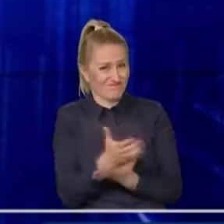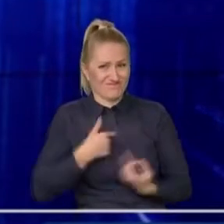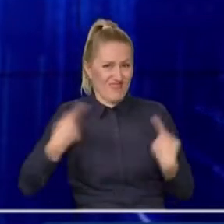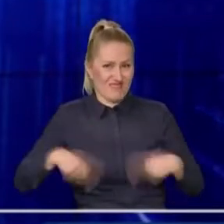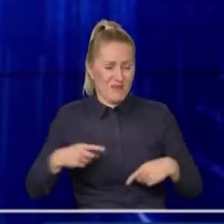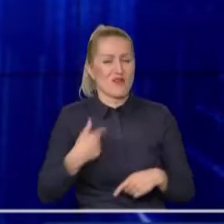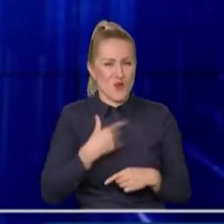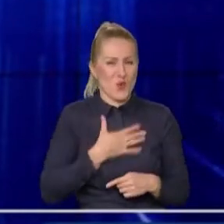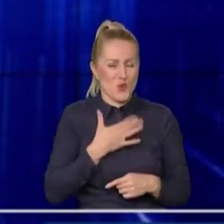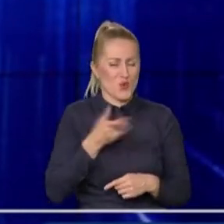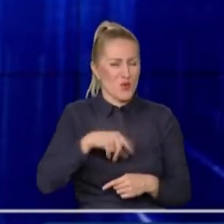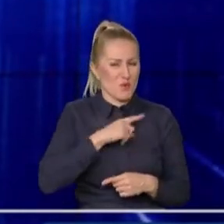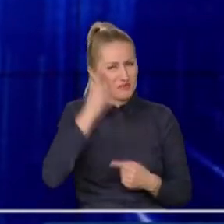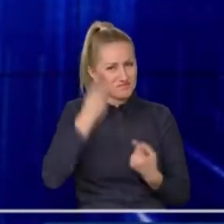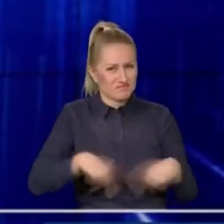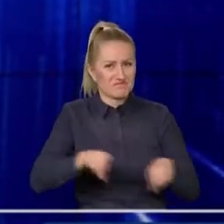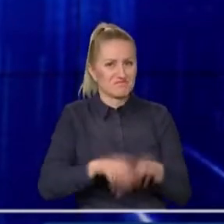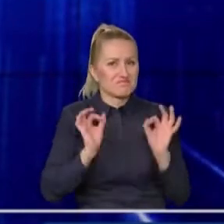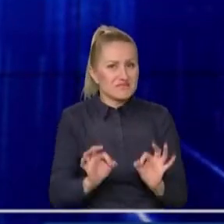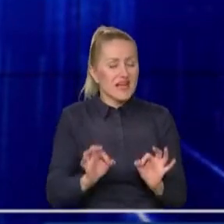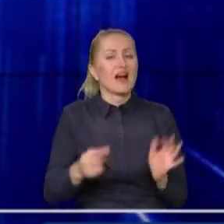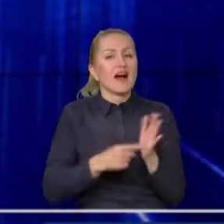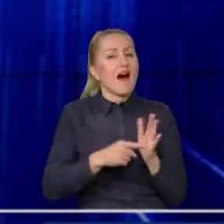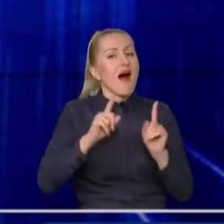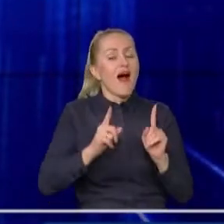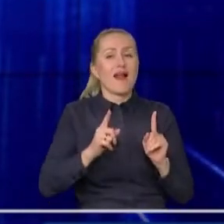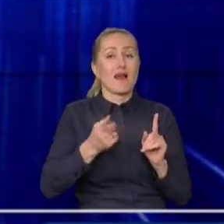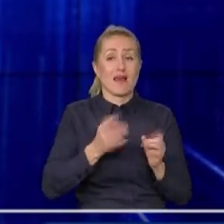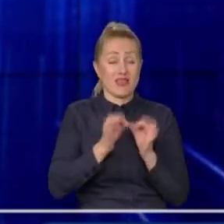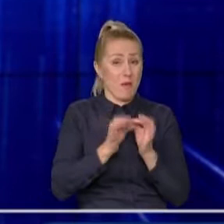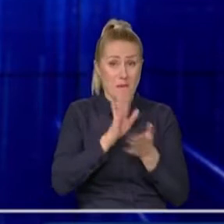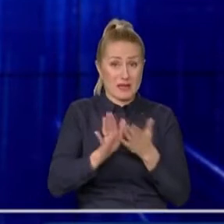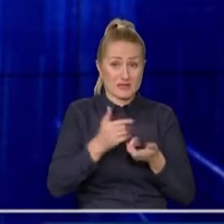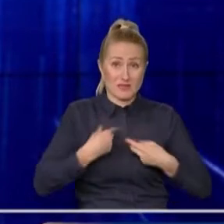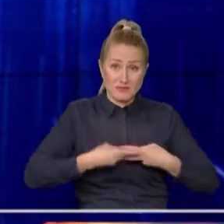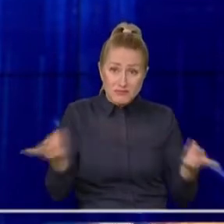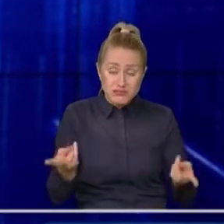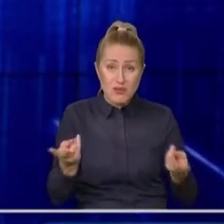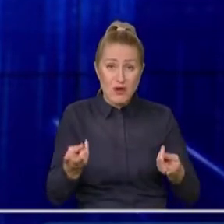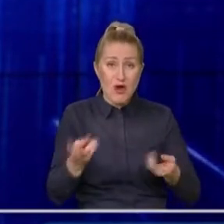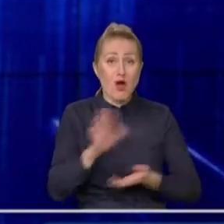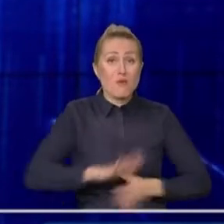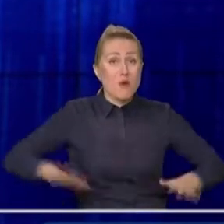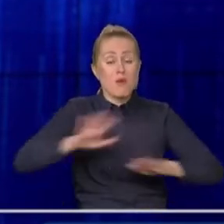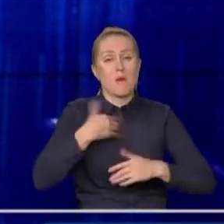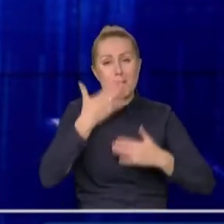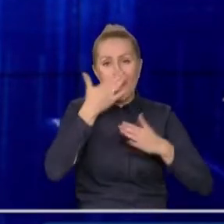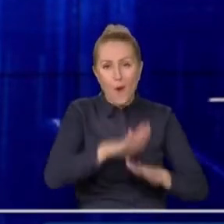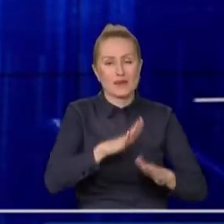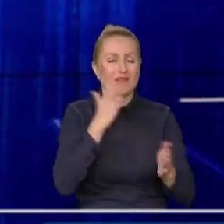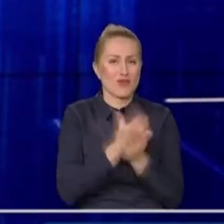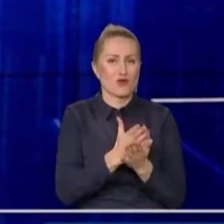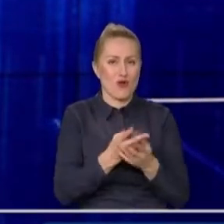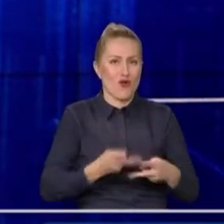zaskoczeniem, tego się spodziewaliśmy. Natomiast nie komentując tego zbyt publicystycznie, przedstawiliśmy dzisiaj